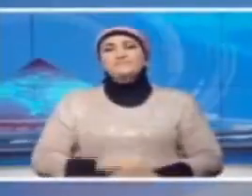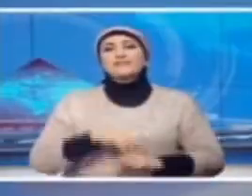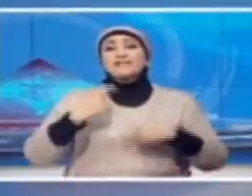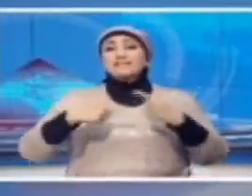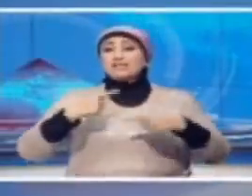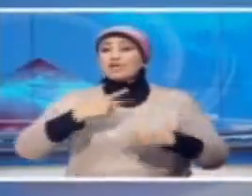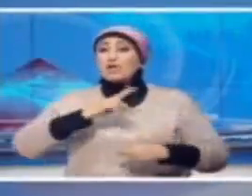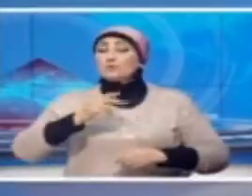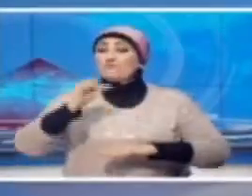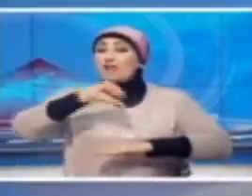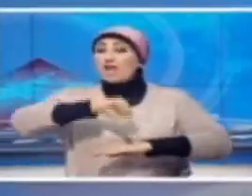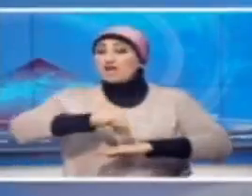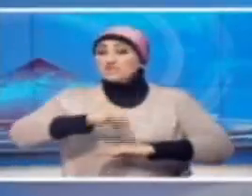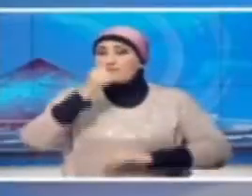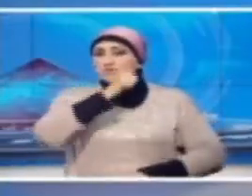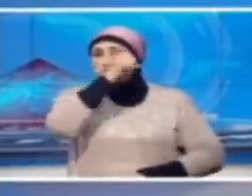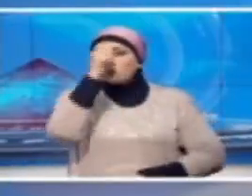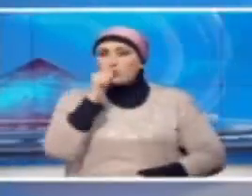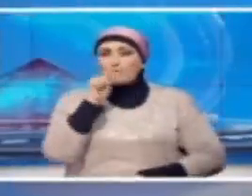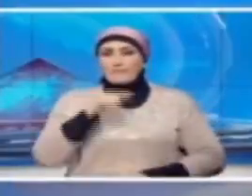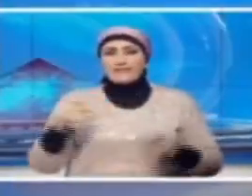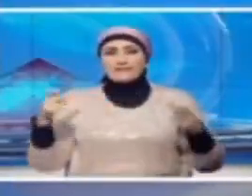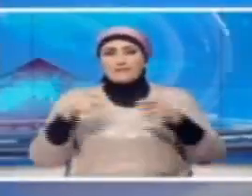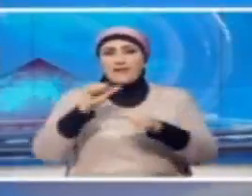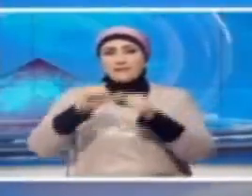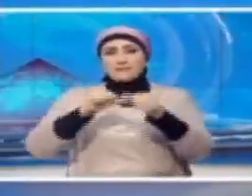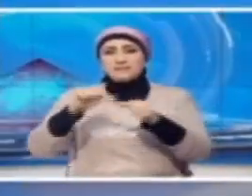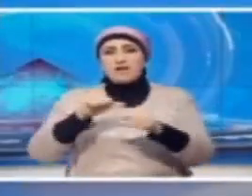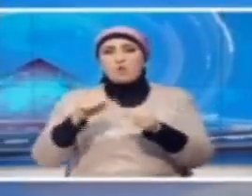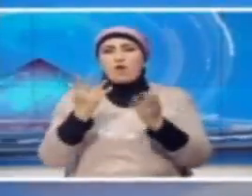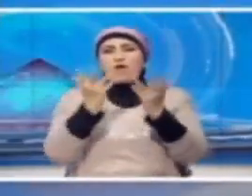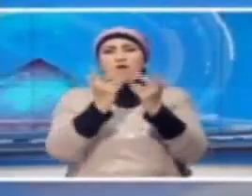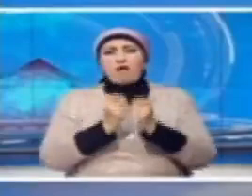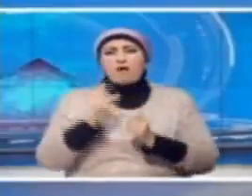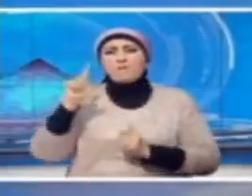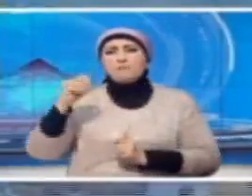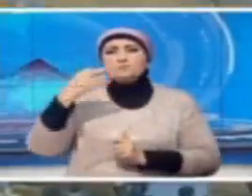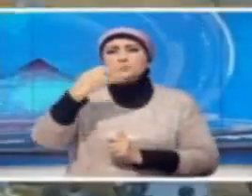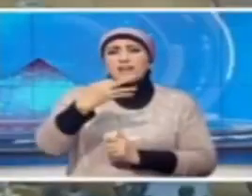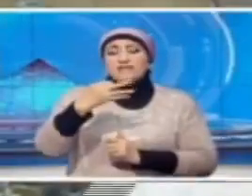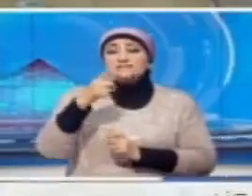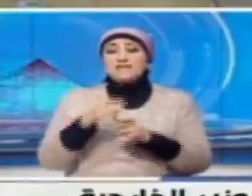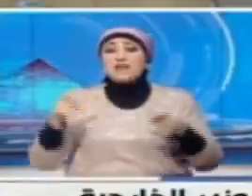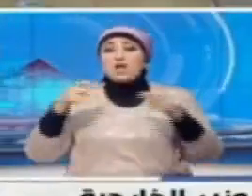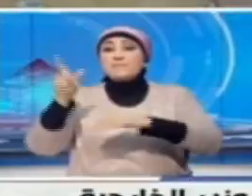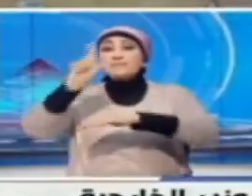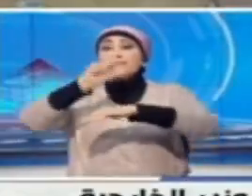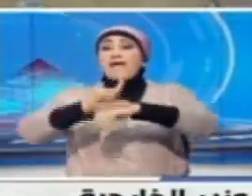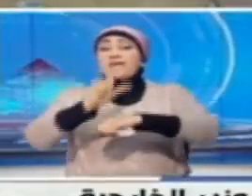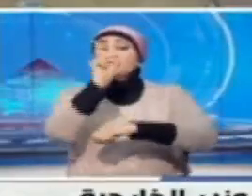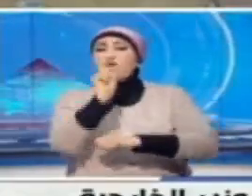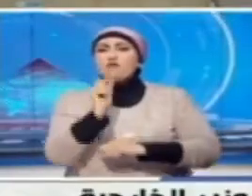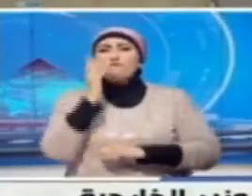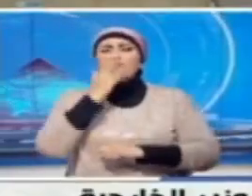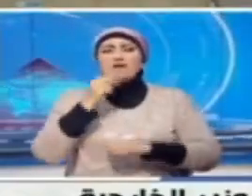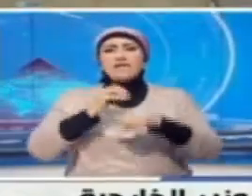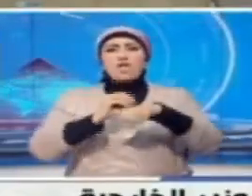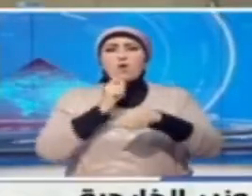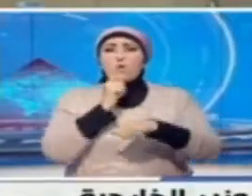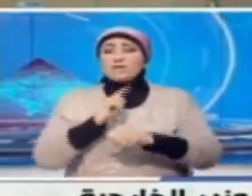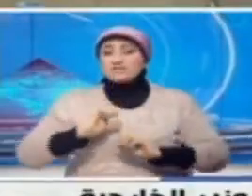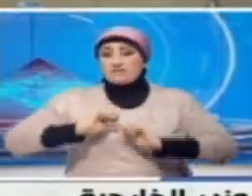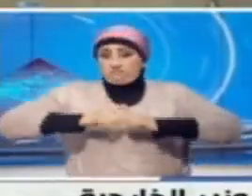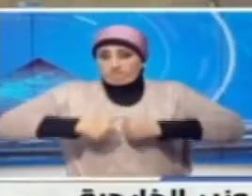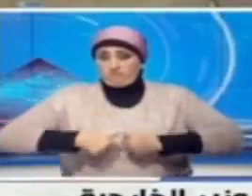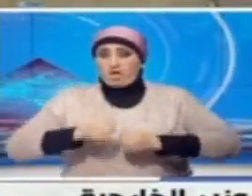تتواصل في العاصمة الإثيوبية أديس أبابا اجتماعات الدورة 35 لقمة الاتحاد الإفريقي، ويرأس وفد مصر في القمة التي